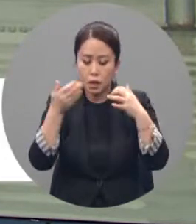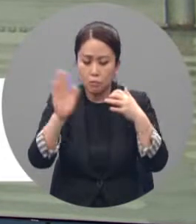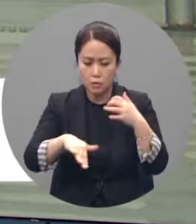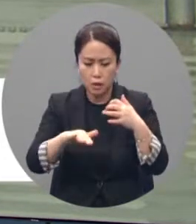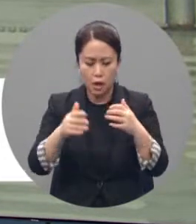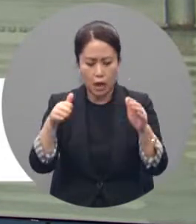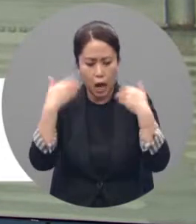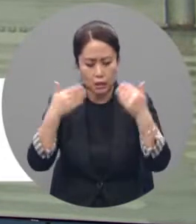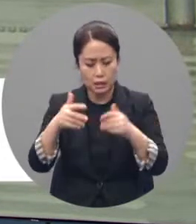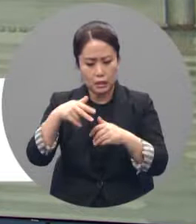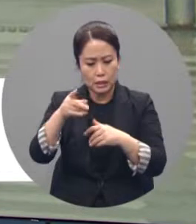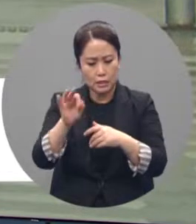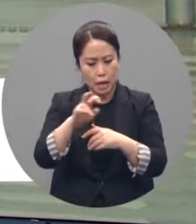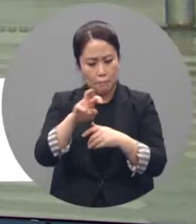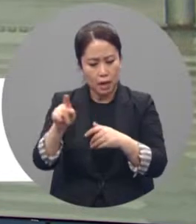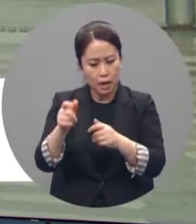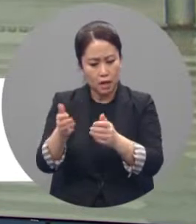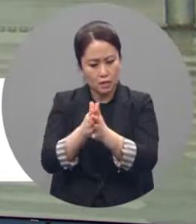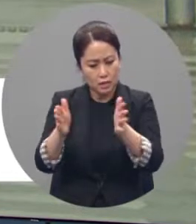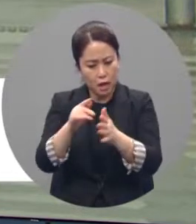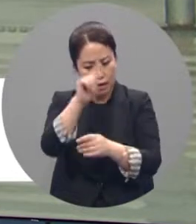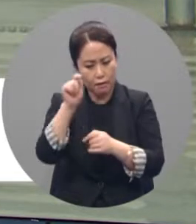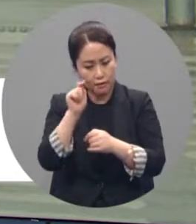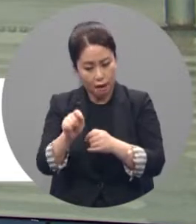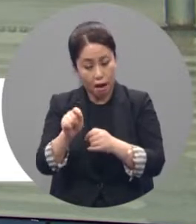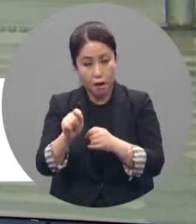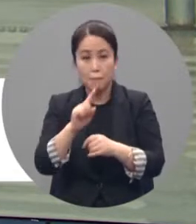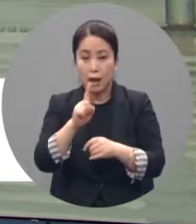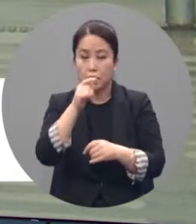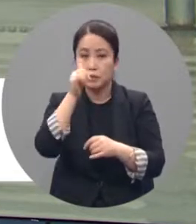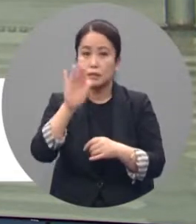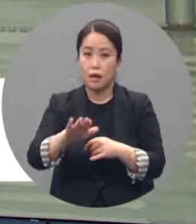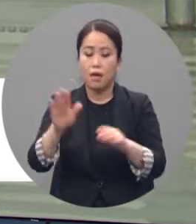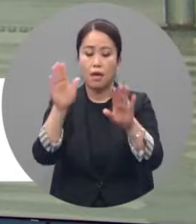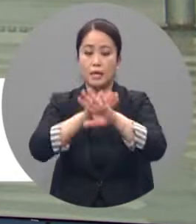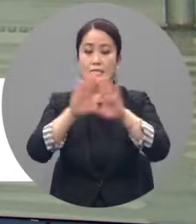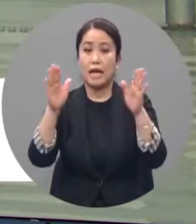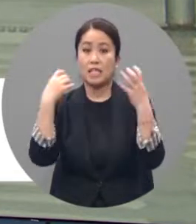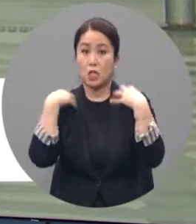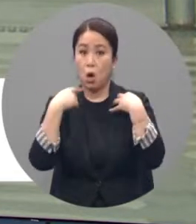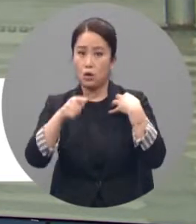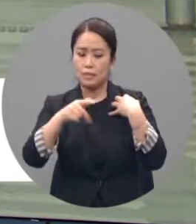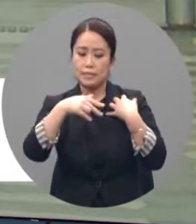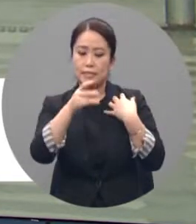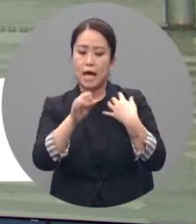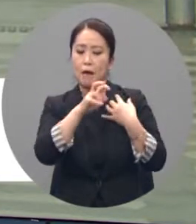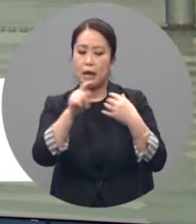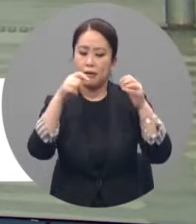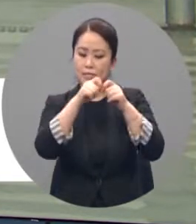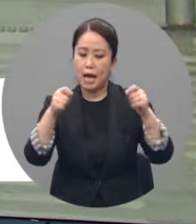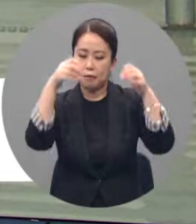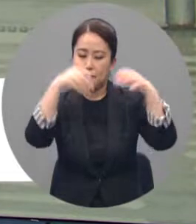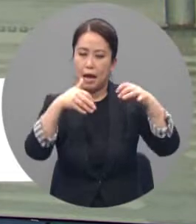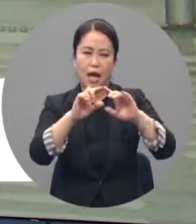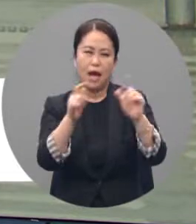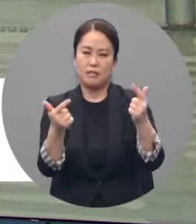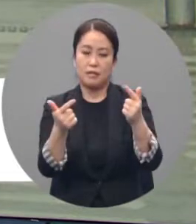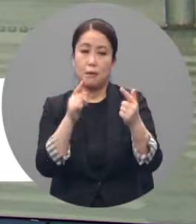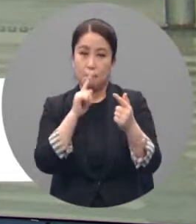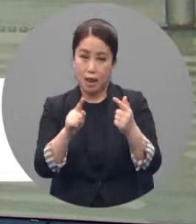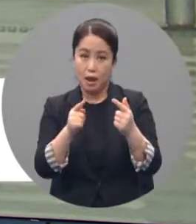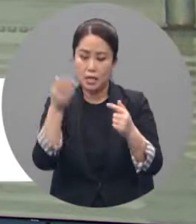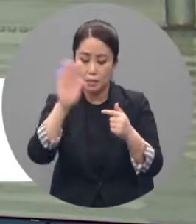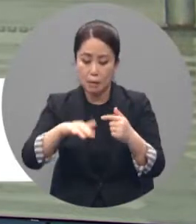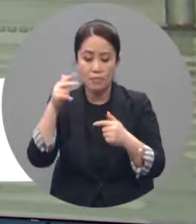장마가 왔다. 이런 표현도 나오고 있는데요. 기상청은 장마 전선은 아니다라고 설명하는데 어쨌든